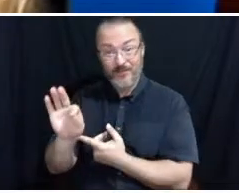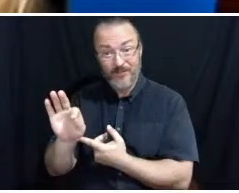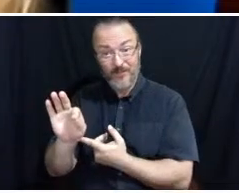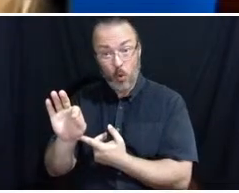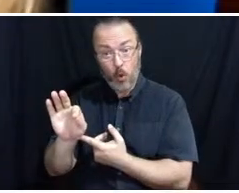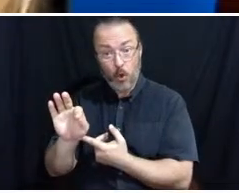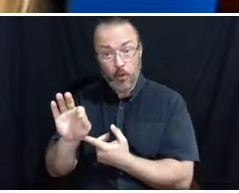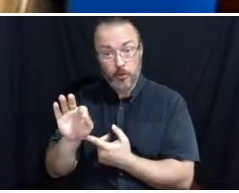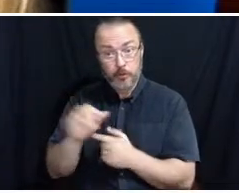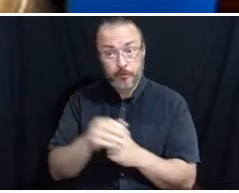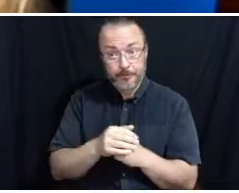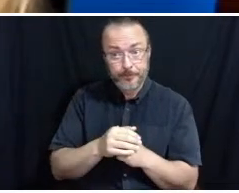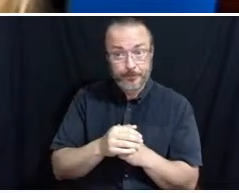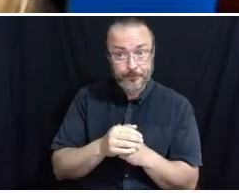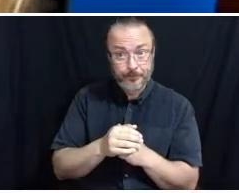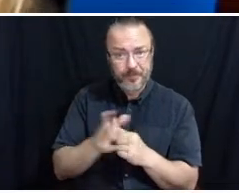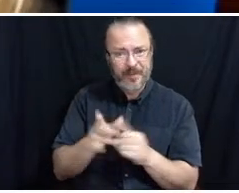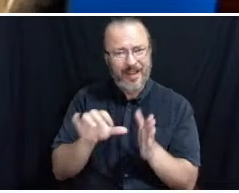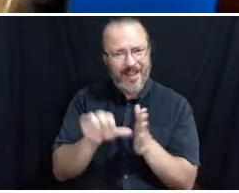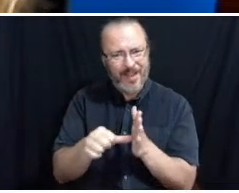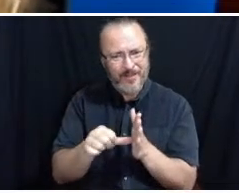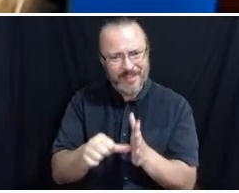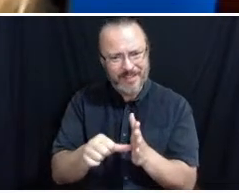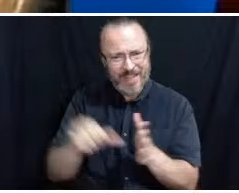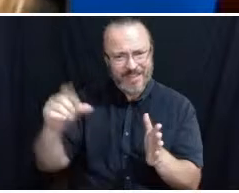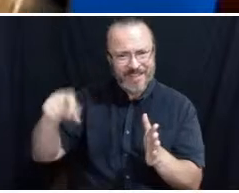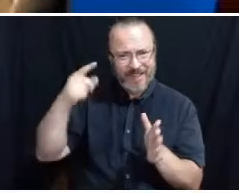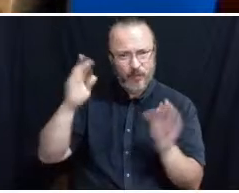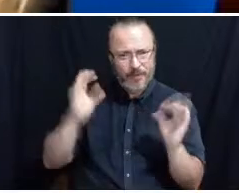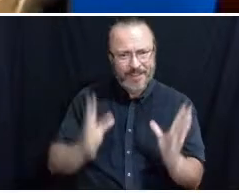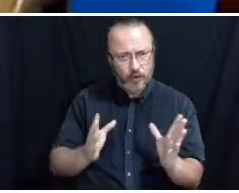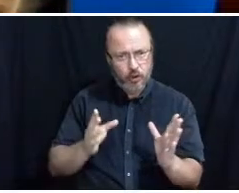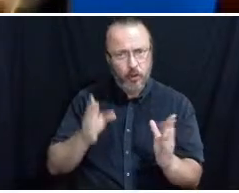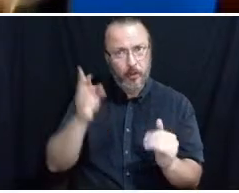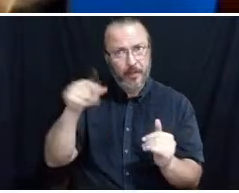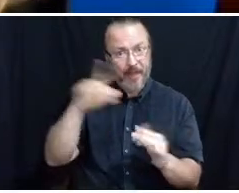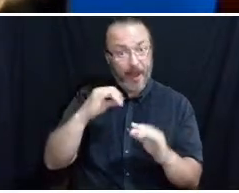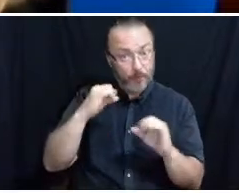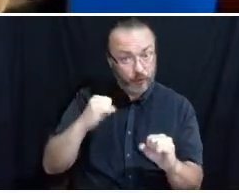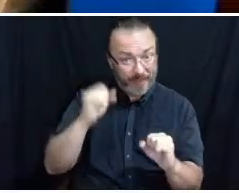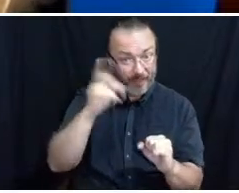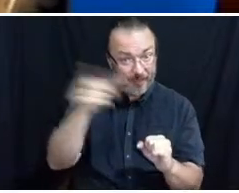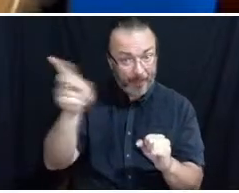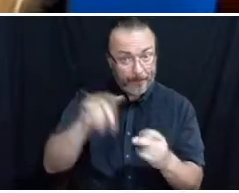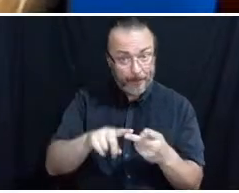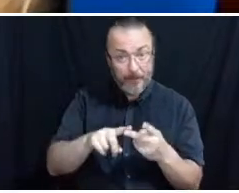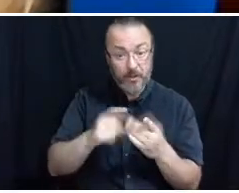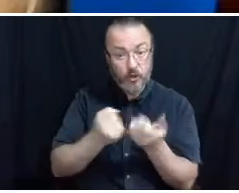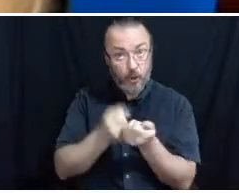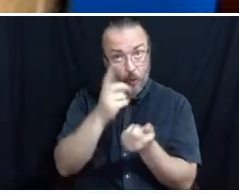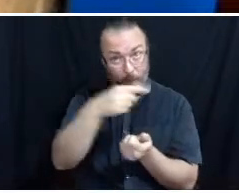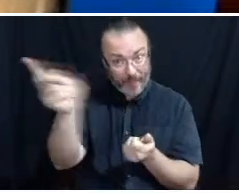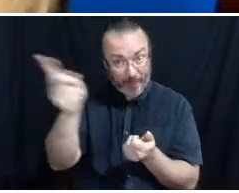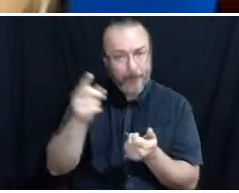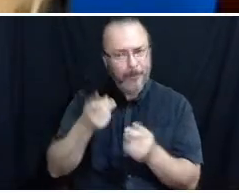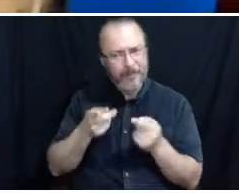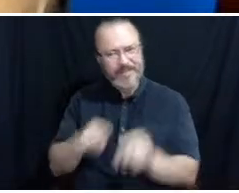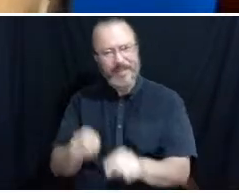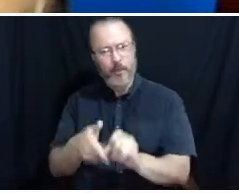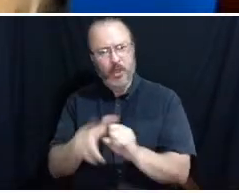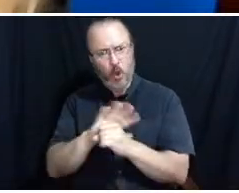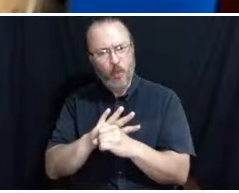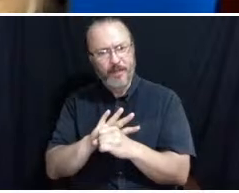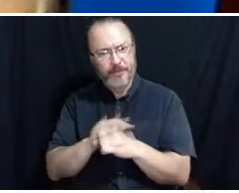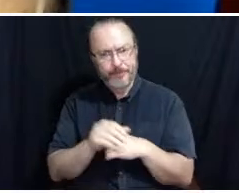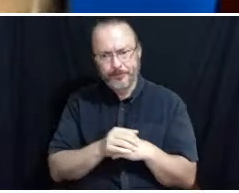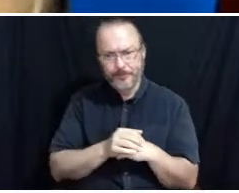l'action visant les enseignants, en soulignant la nécessité pour les enseignants d'être protégés, soutenus et pris en compte pendant la crise de la COVID-19. Et je